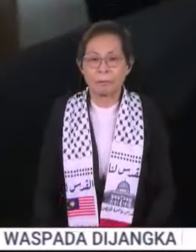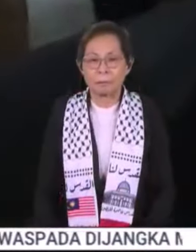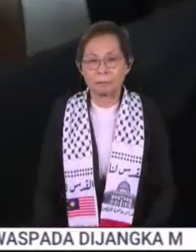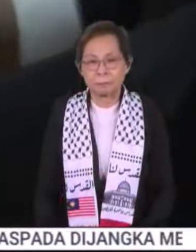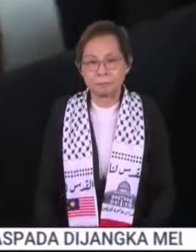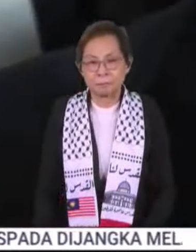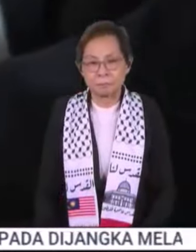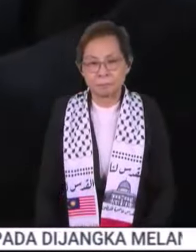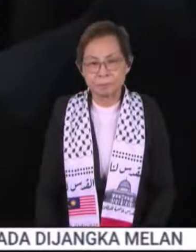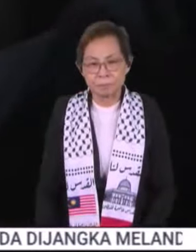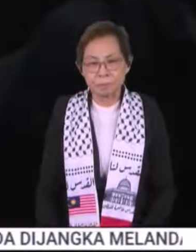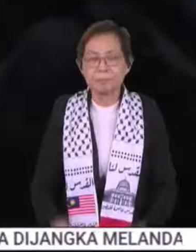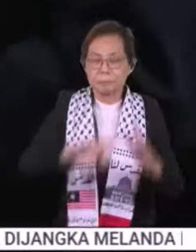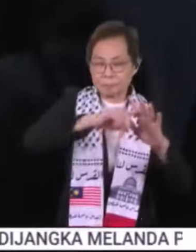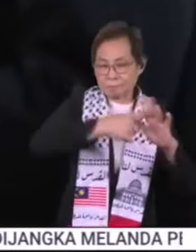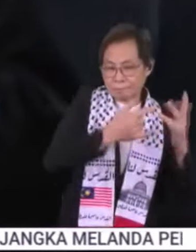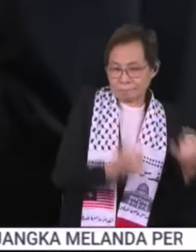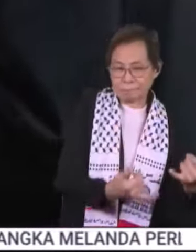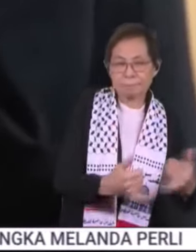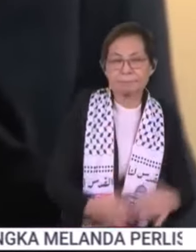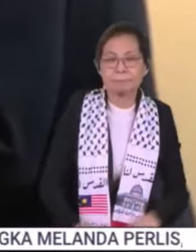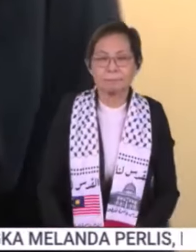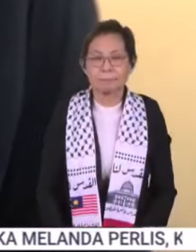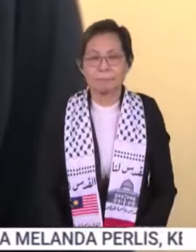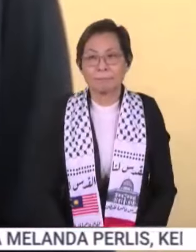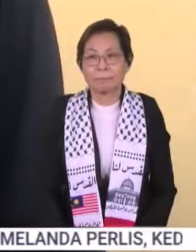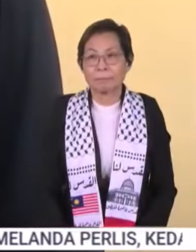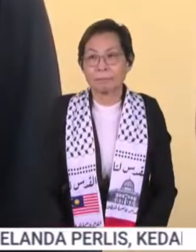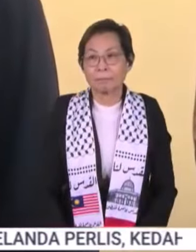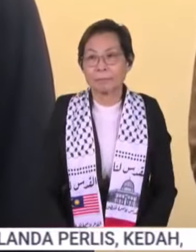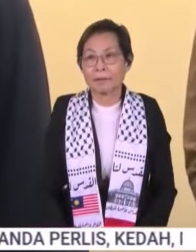al-mustafa bilasah bermula hari ini